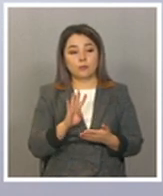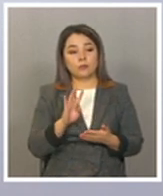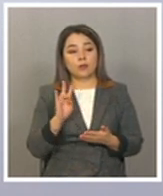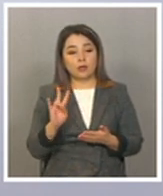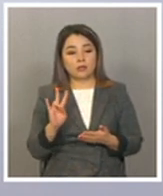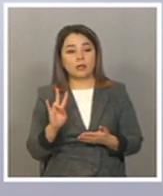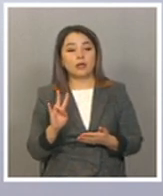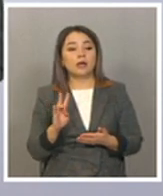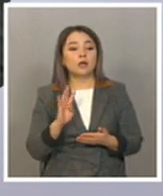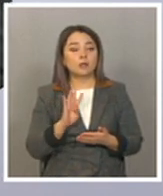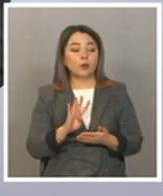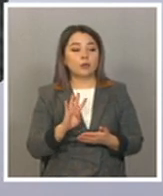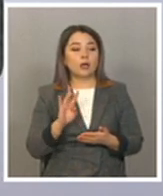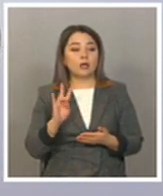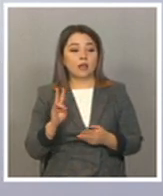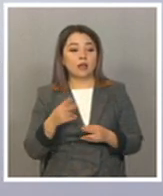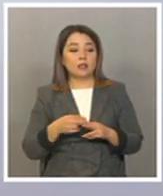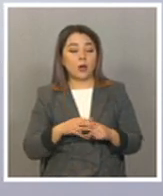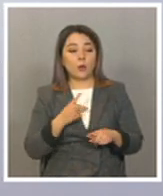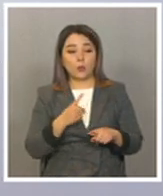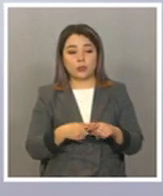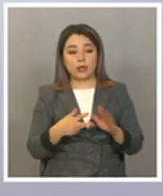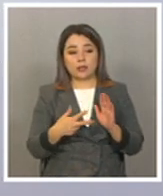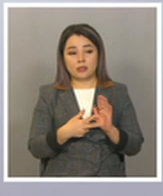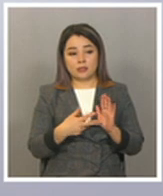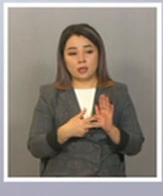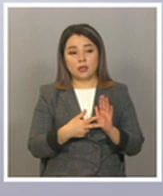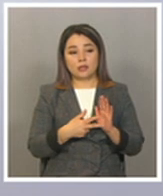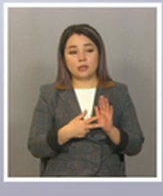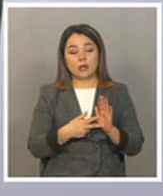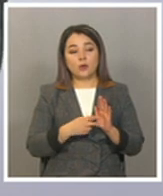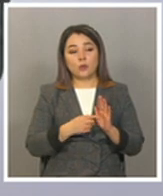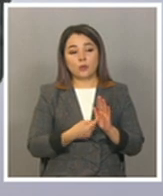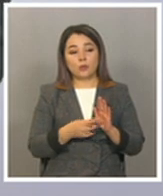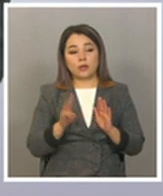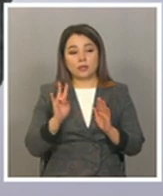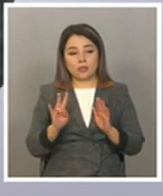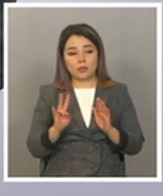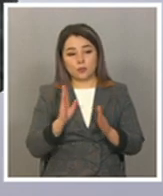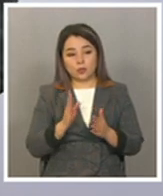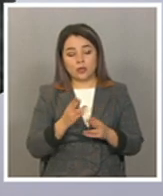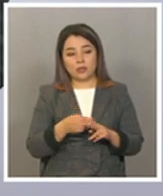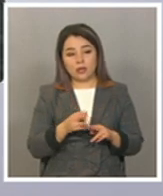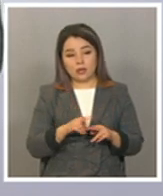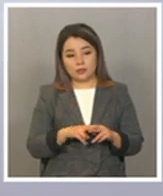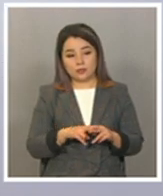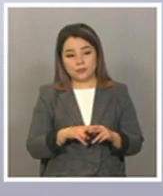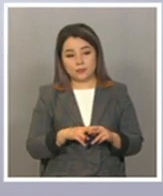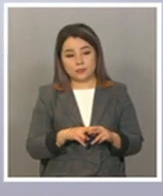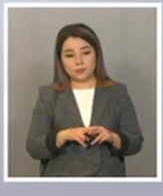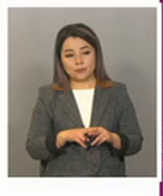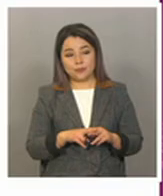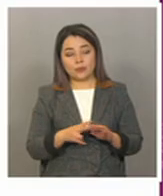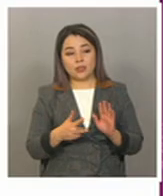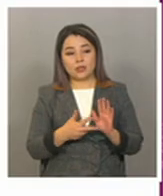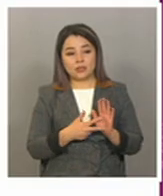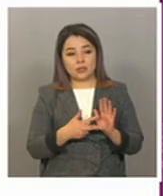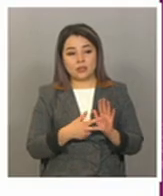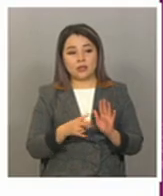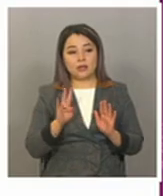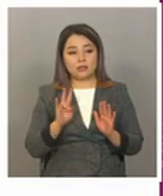4n-ге 4n-ді қосамыз. 8 көбейтілген n болады. Олай болса, бұл